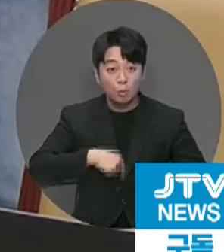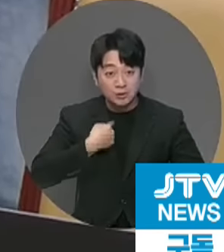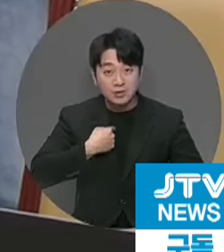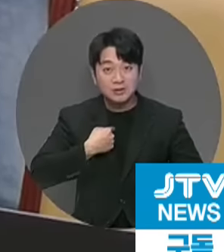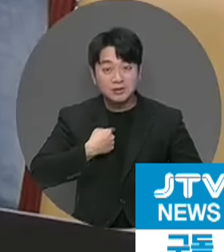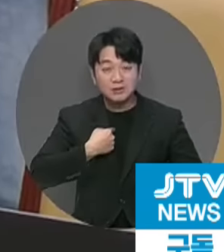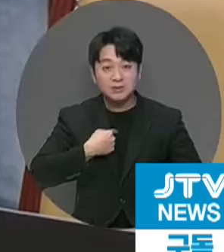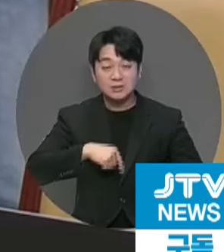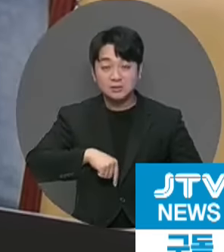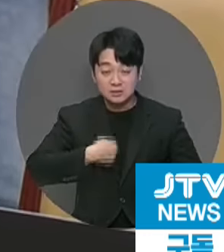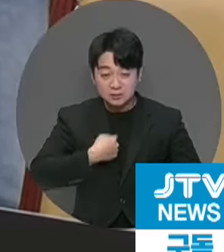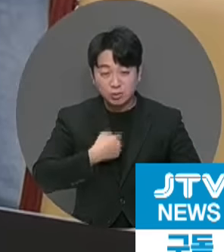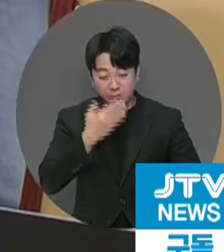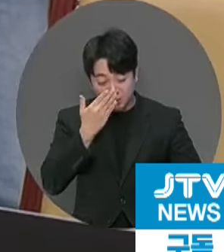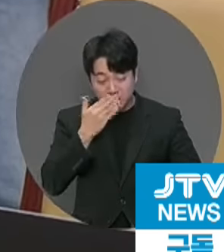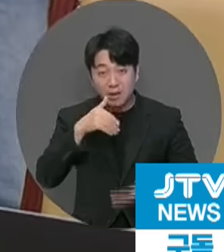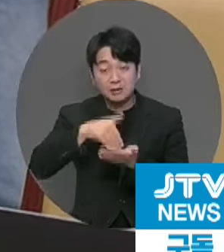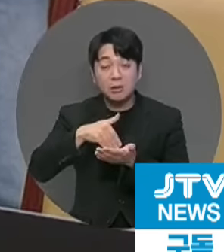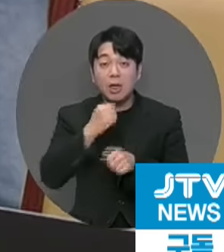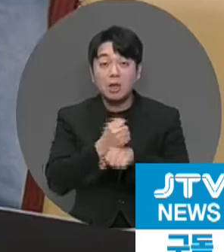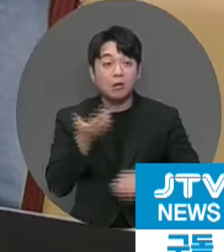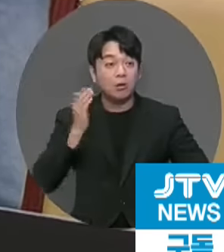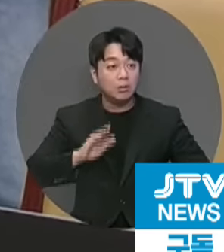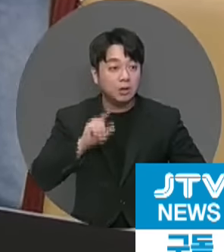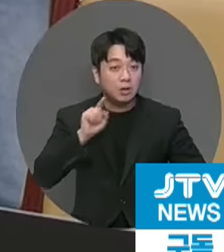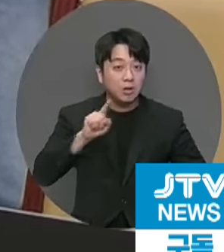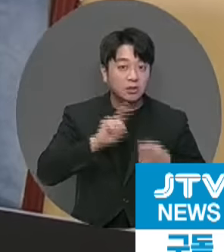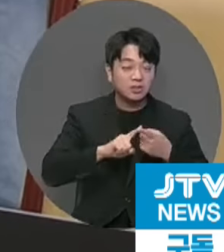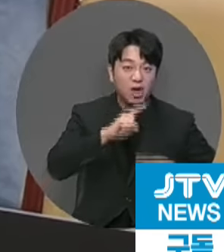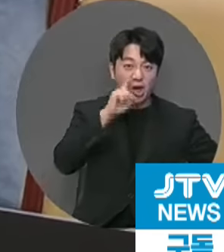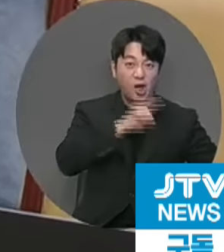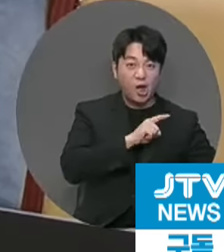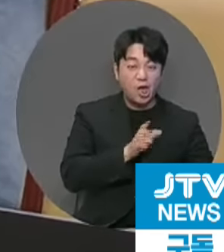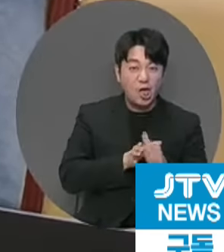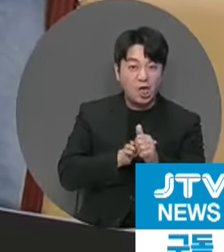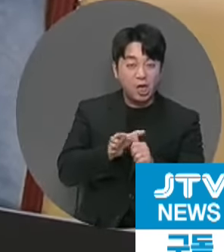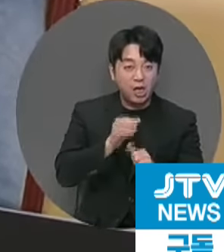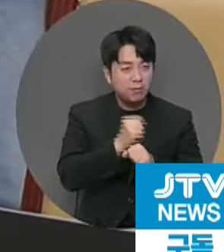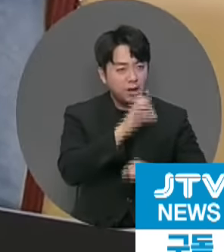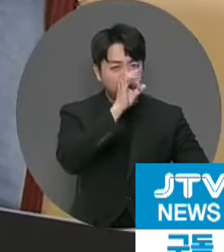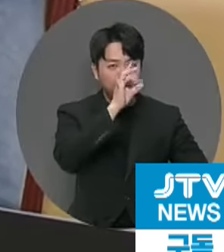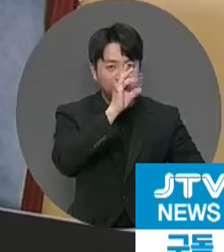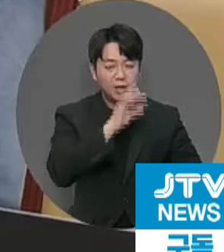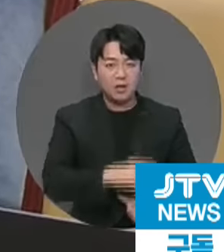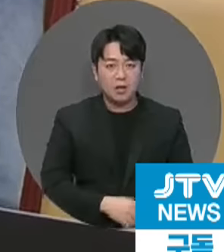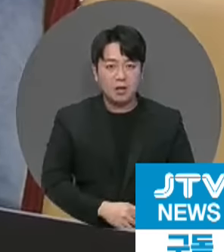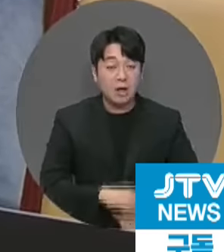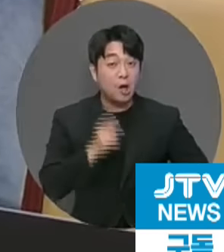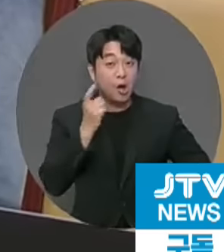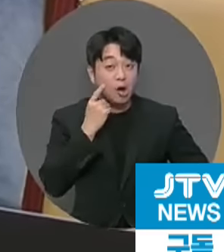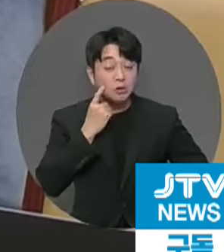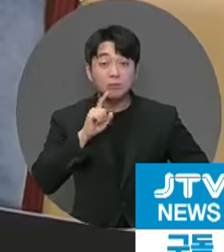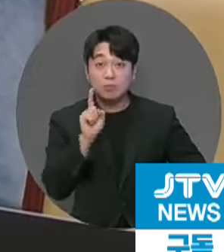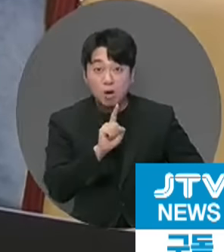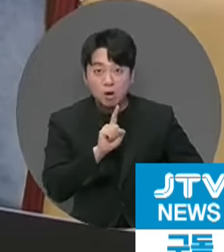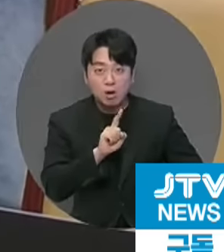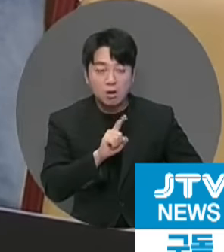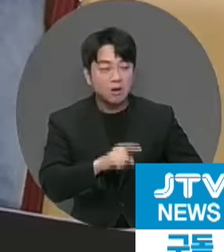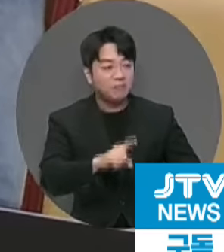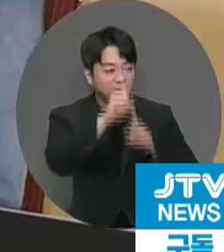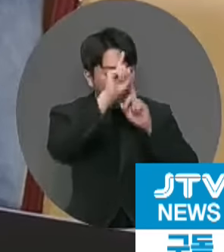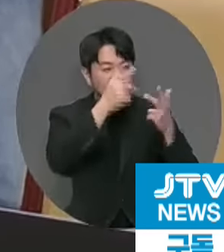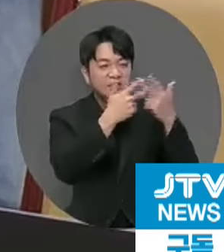것도 저는 과하다고 생각합니다. 거짓말은요. 이재명 대표가 골프 치고 안 쳤다고 하는 게 거짓말이에요. 그런 게 거짓말입니다.